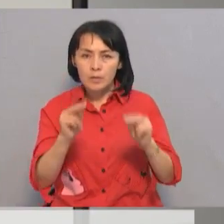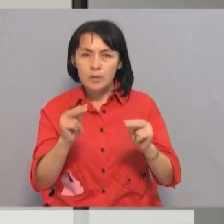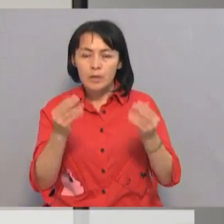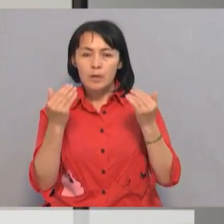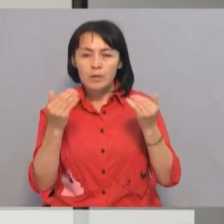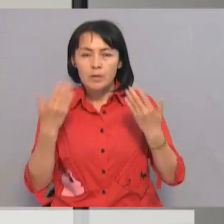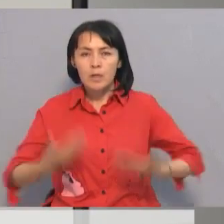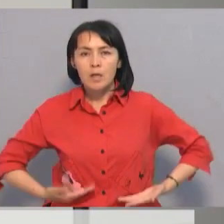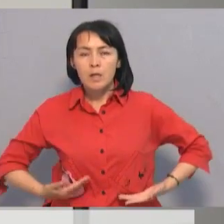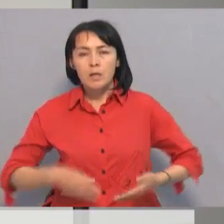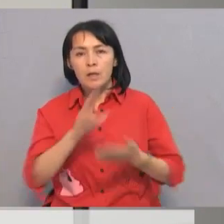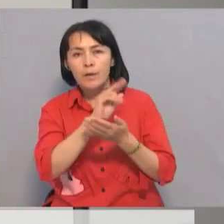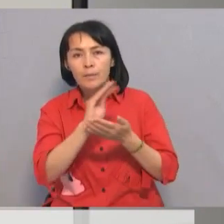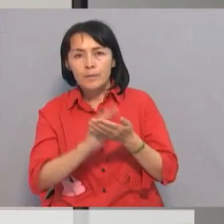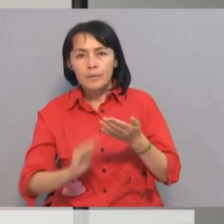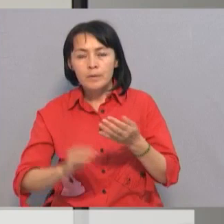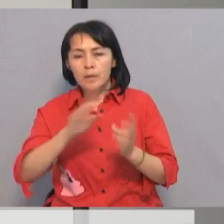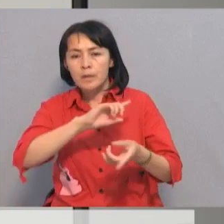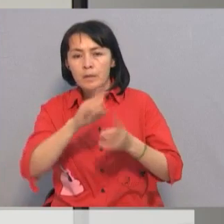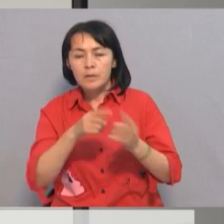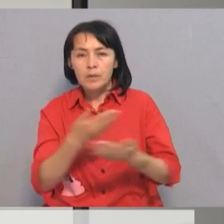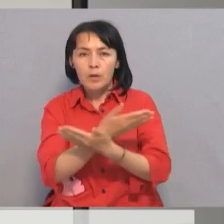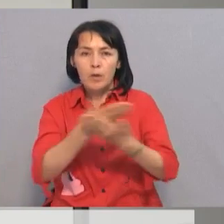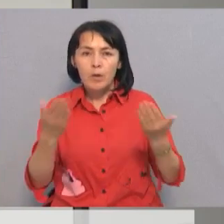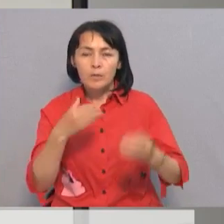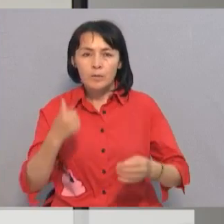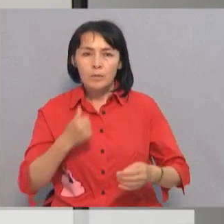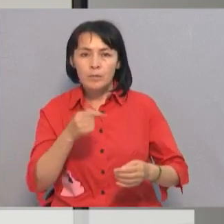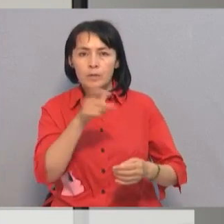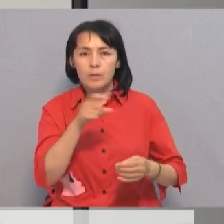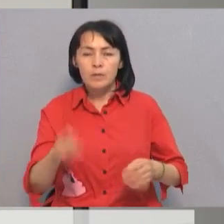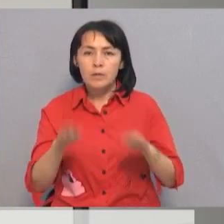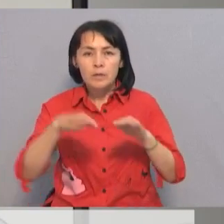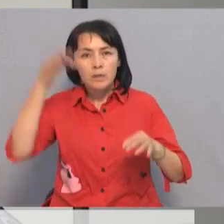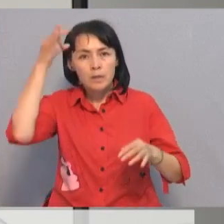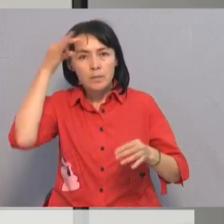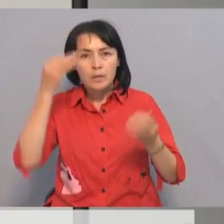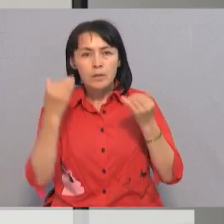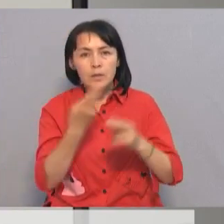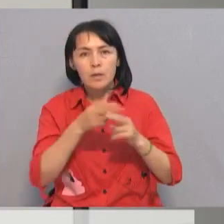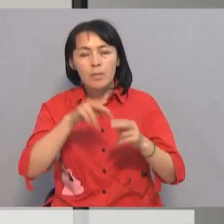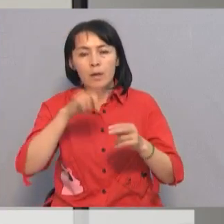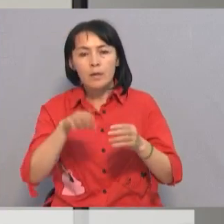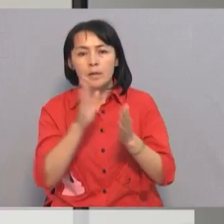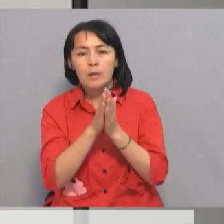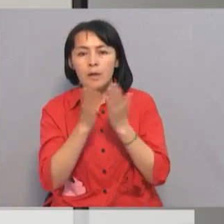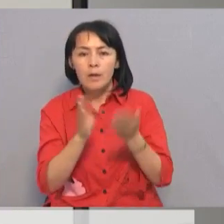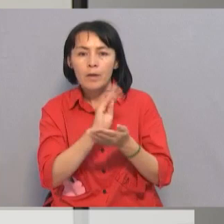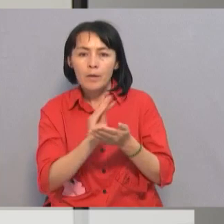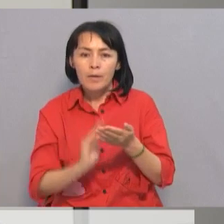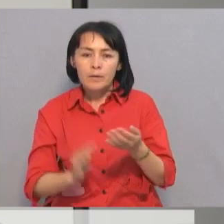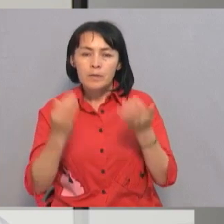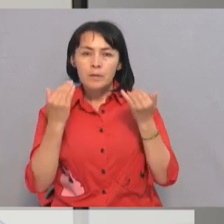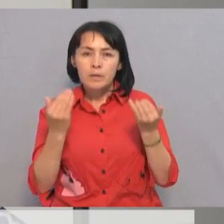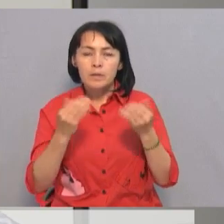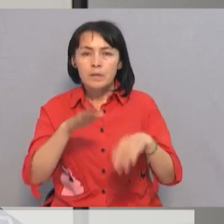отражены реалии жизни в произведениях, изменения в обществе, образы героев, детская психология. Поэтому произведения писателя по сей день